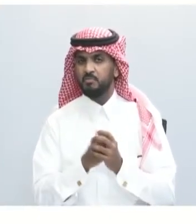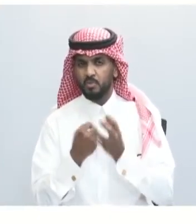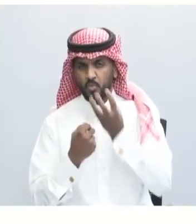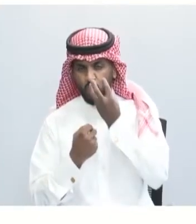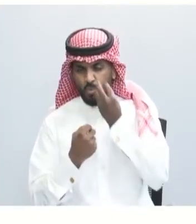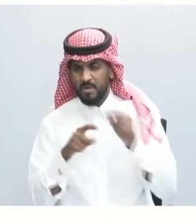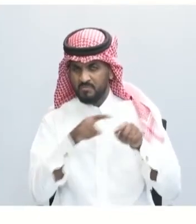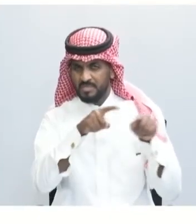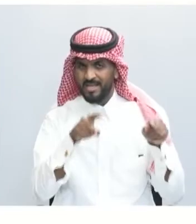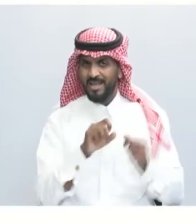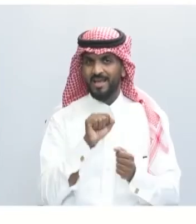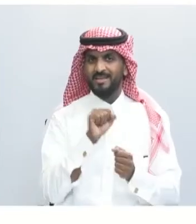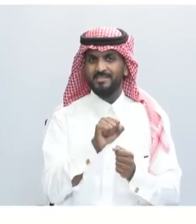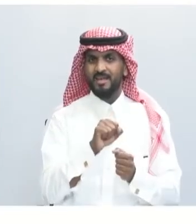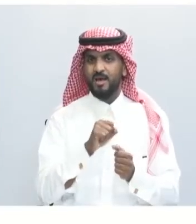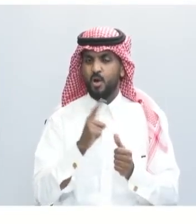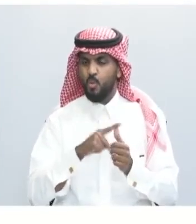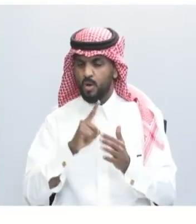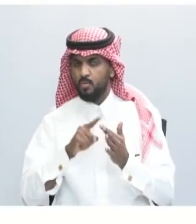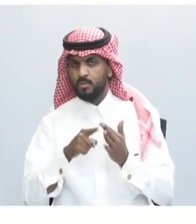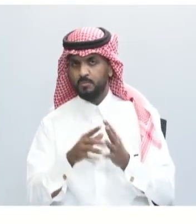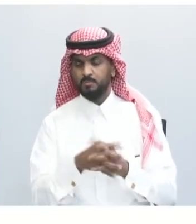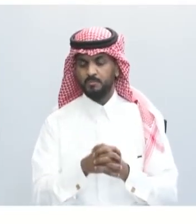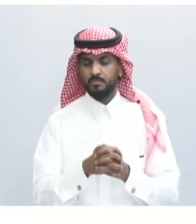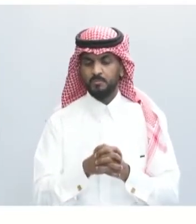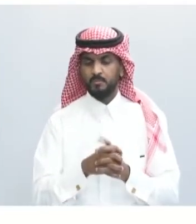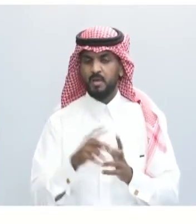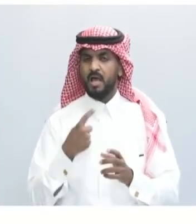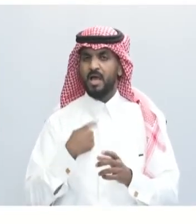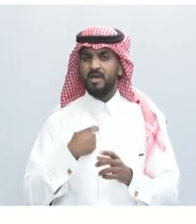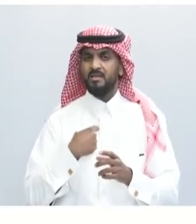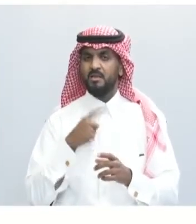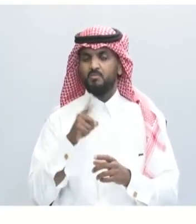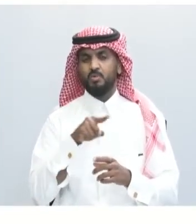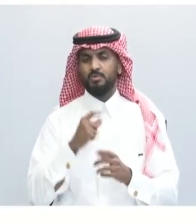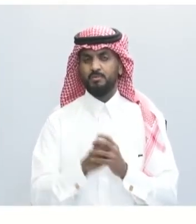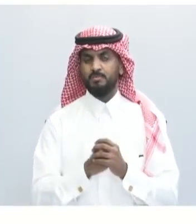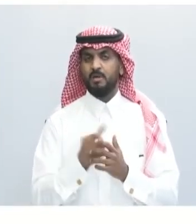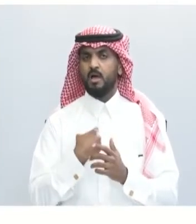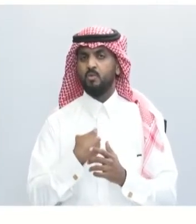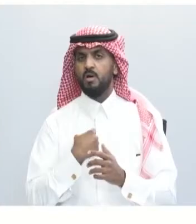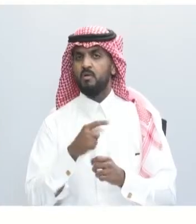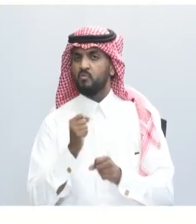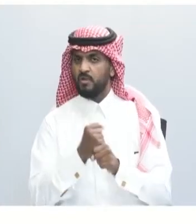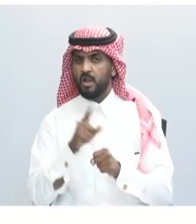في سله المهملات اولا باول انا المخطئ